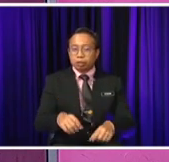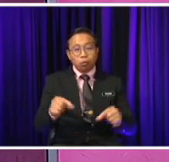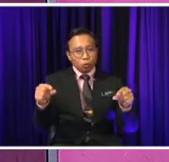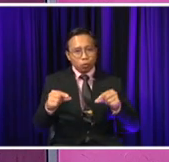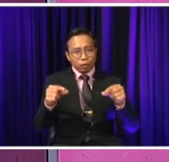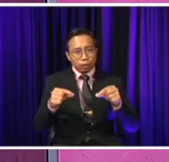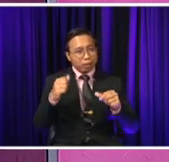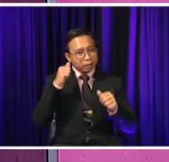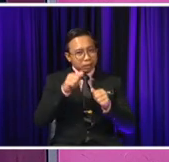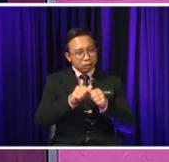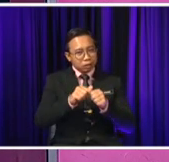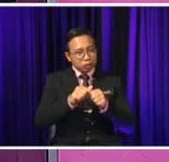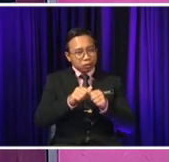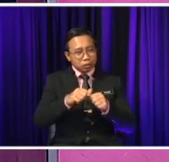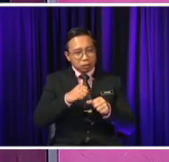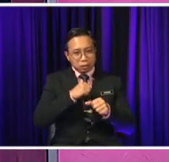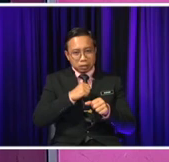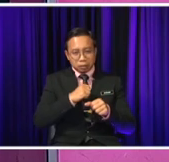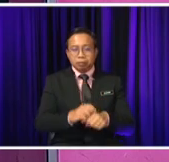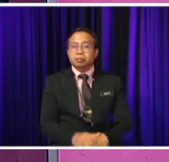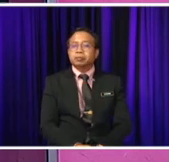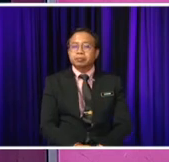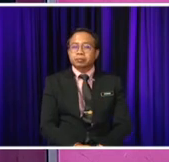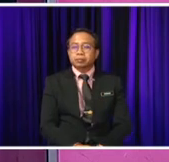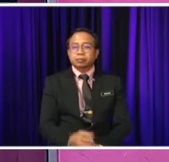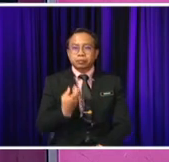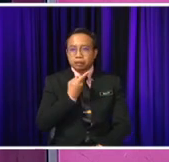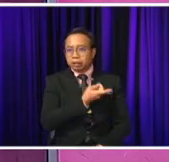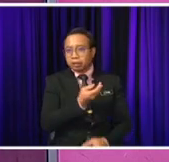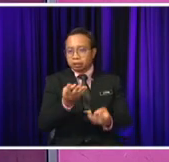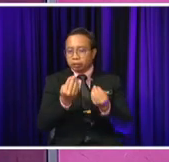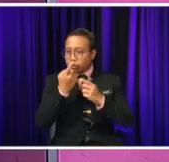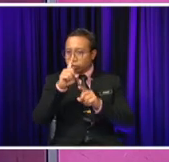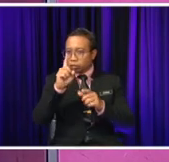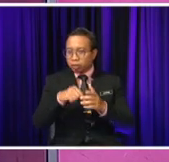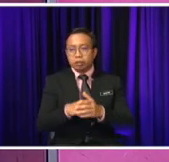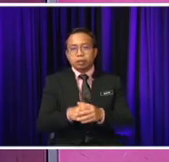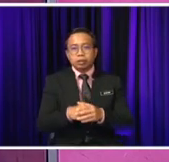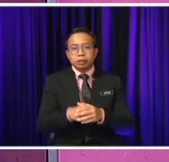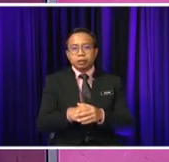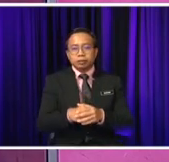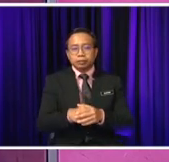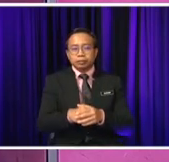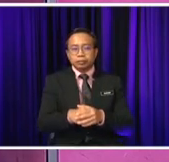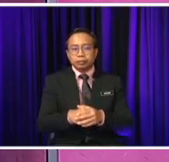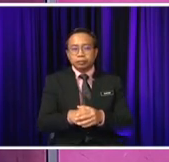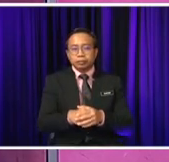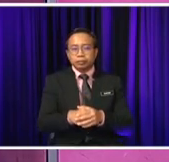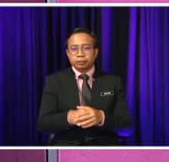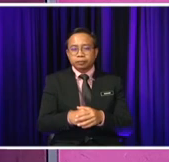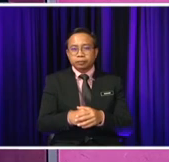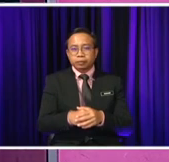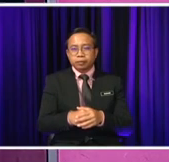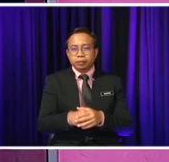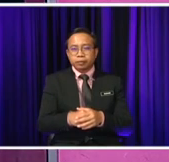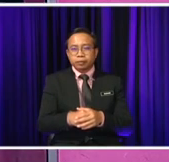pandangan kita punya kita punya kaki tapi dalam jawab pun